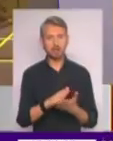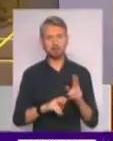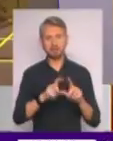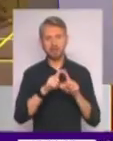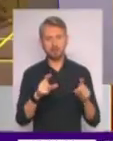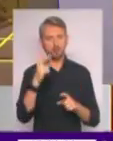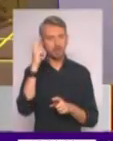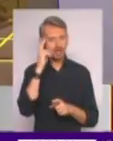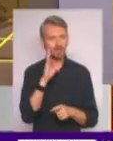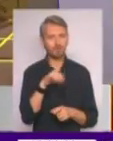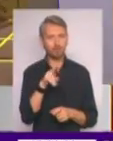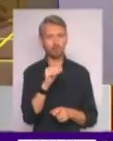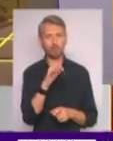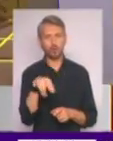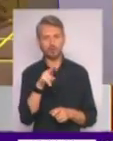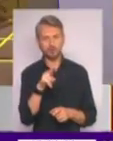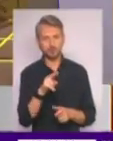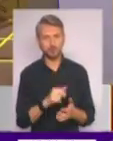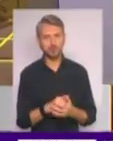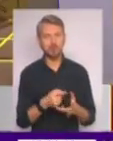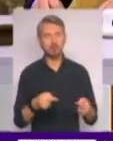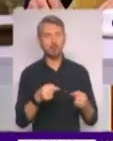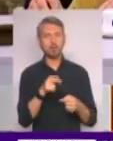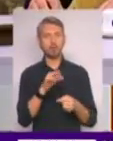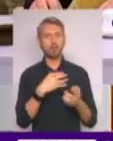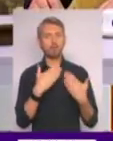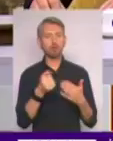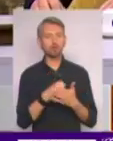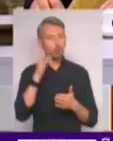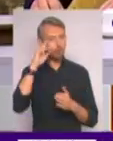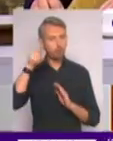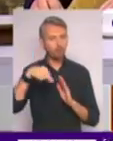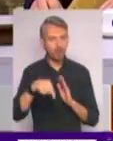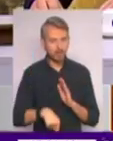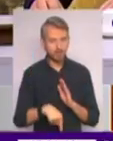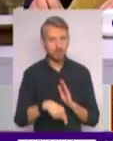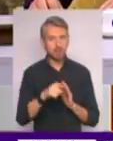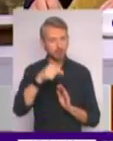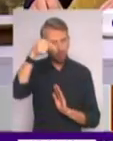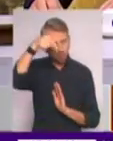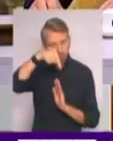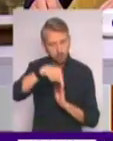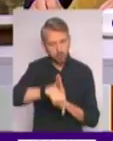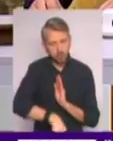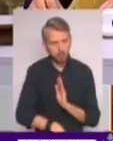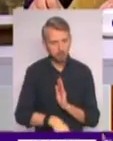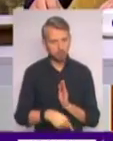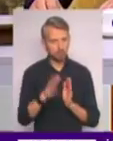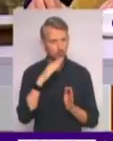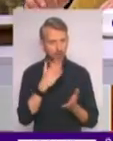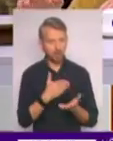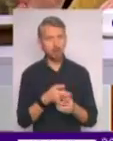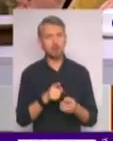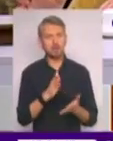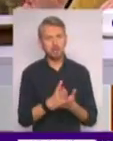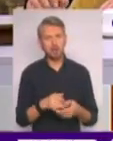називається Київводфонд. Так, так. Відповідно, по відношенню до бюветів забезпечення йде з артезіанських джерел водозабезпечення. Є, відповідно, це можна